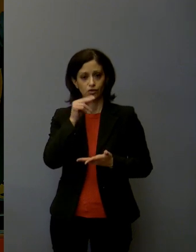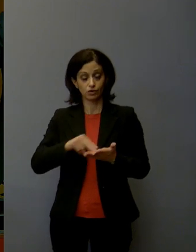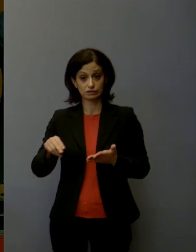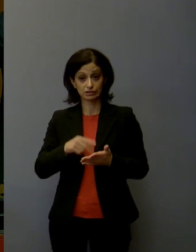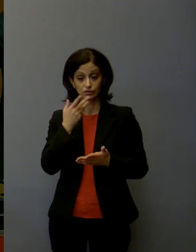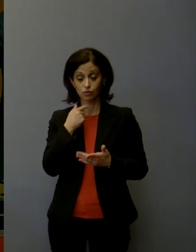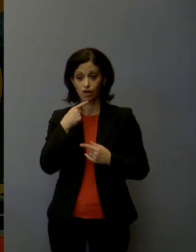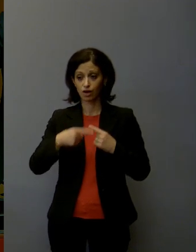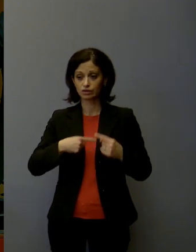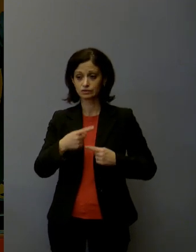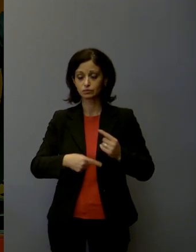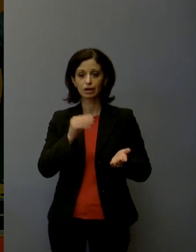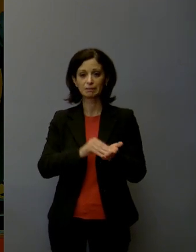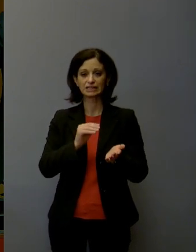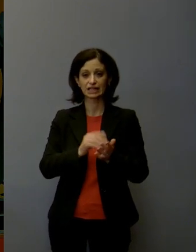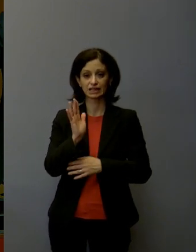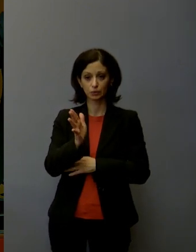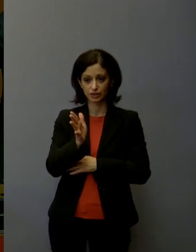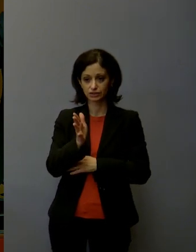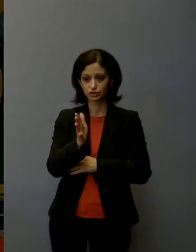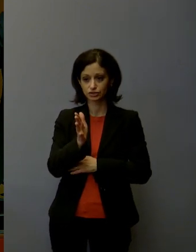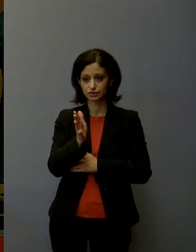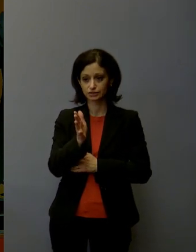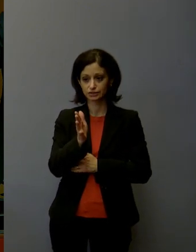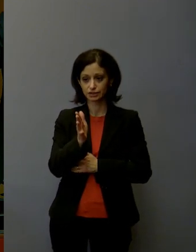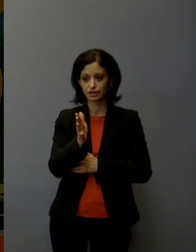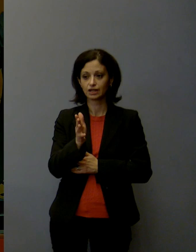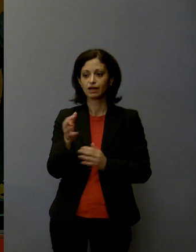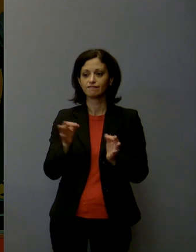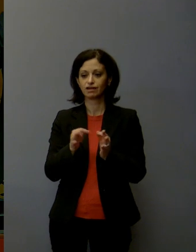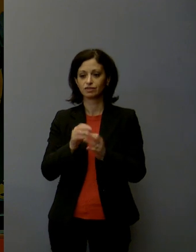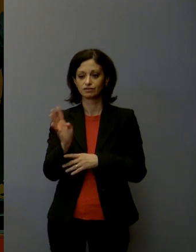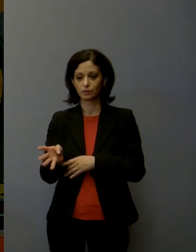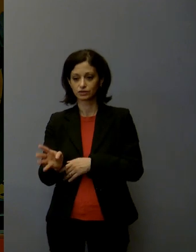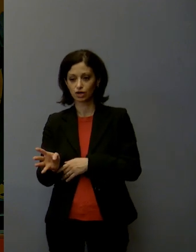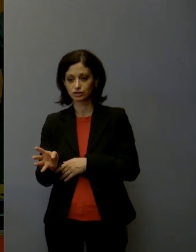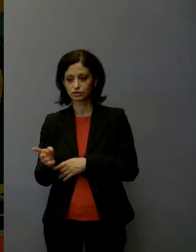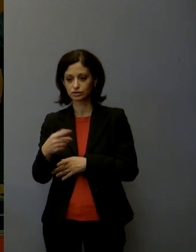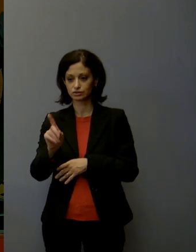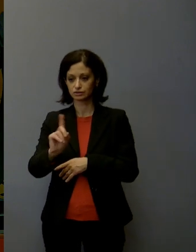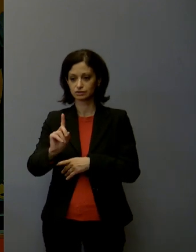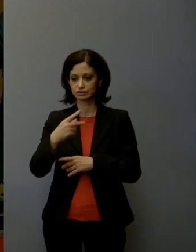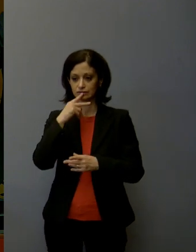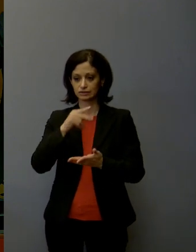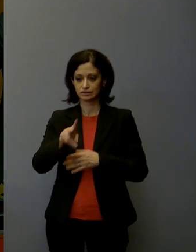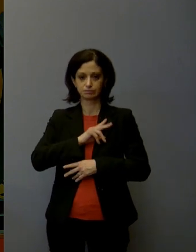allora presenti 15 favorevoli 14 no